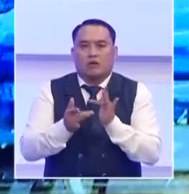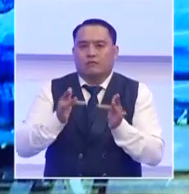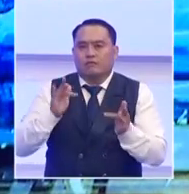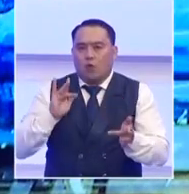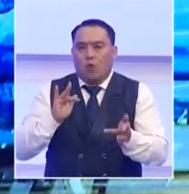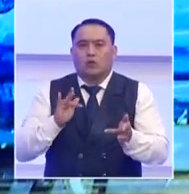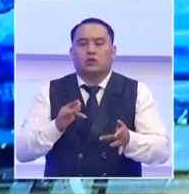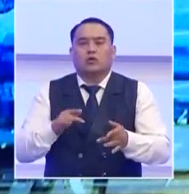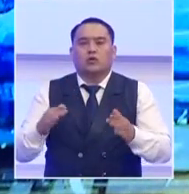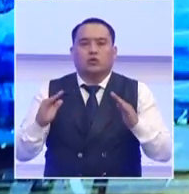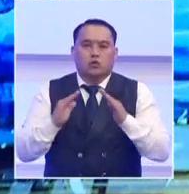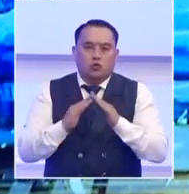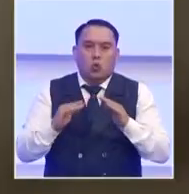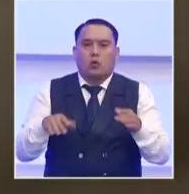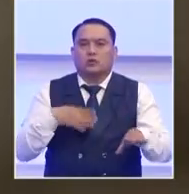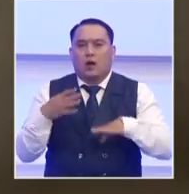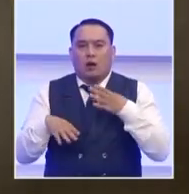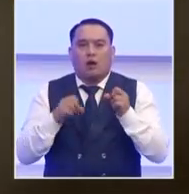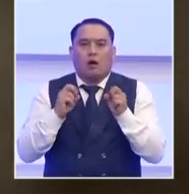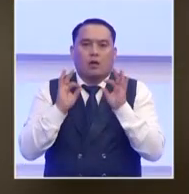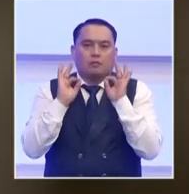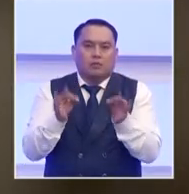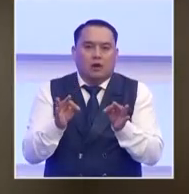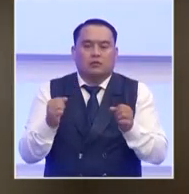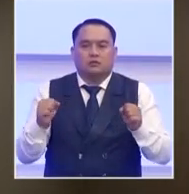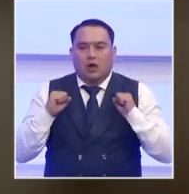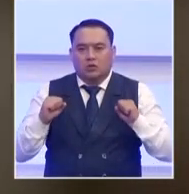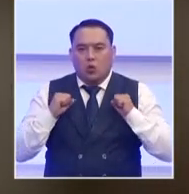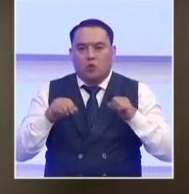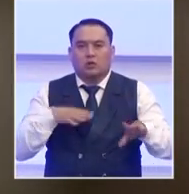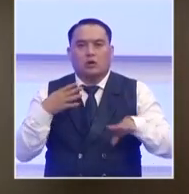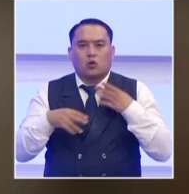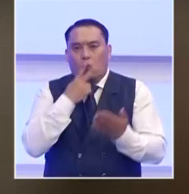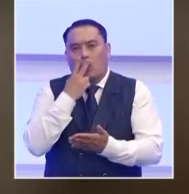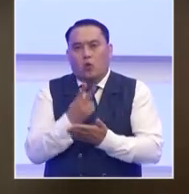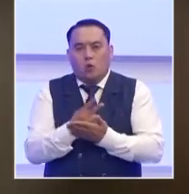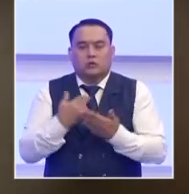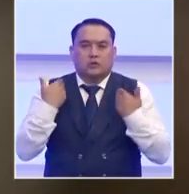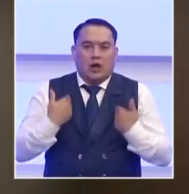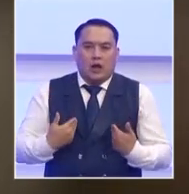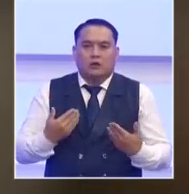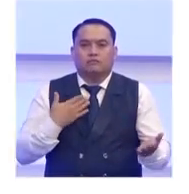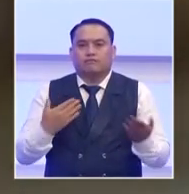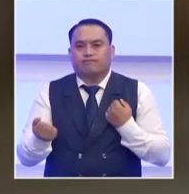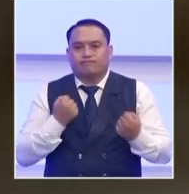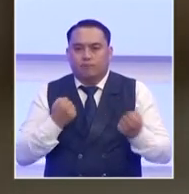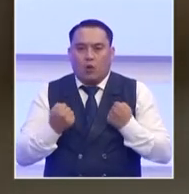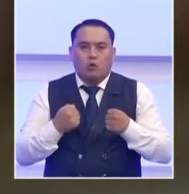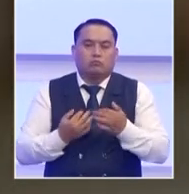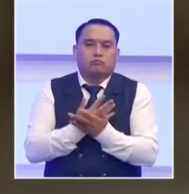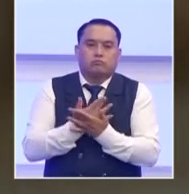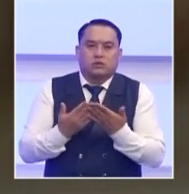онлайн режимінде жалпы дене дайындығын қалай дұрыс жасау керек екендігін көрсетті. Ол алдымен дене қыздырып, бұлшық етті шыңдайтын